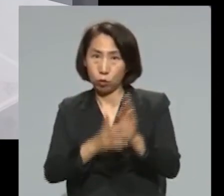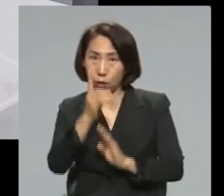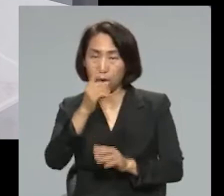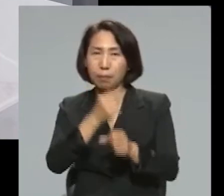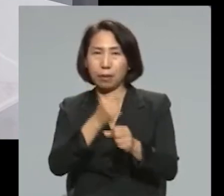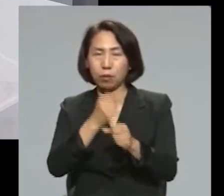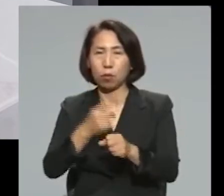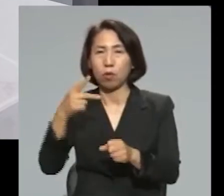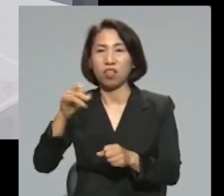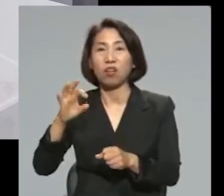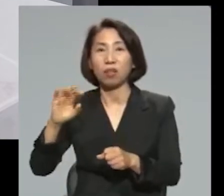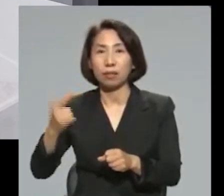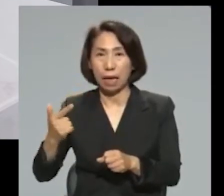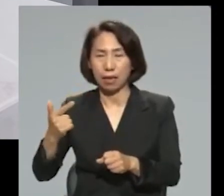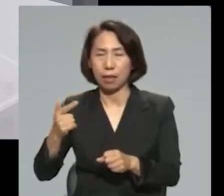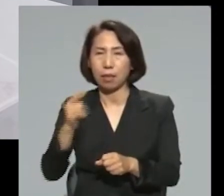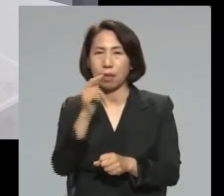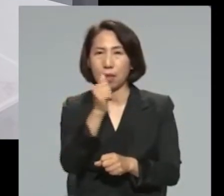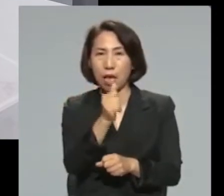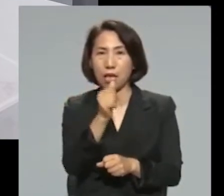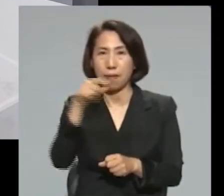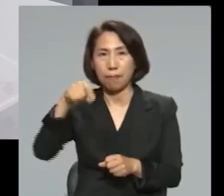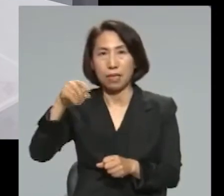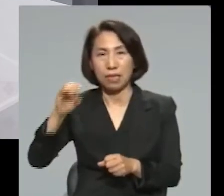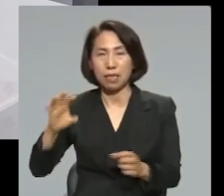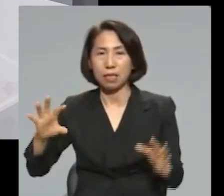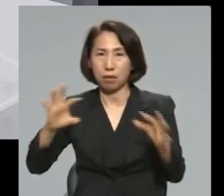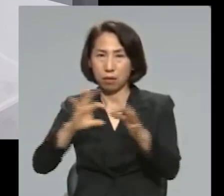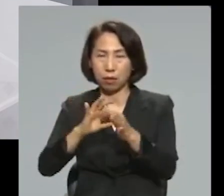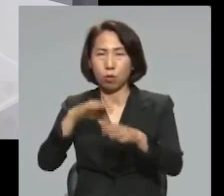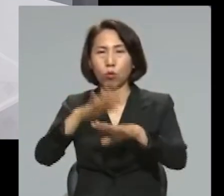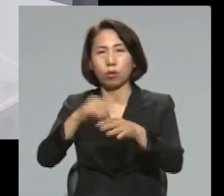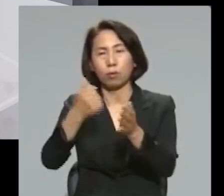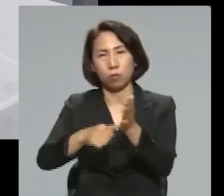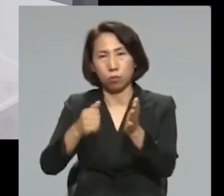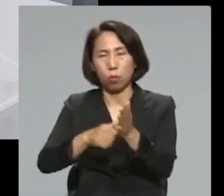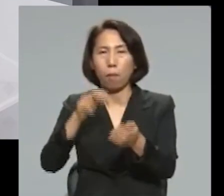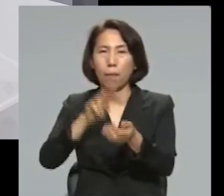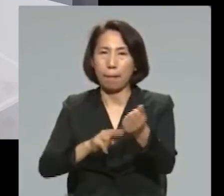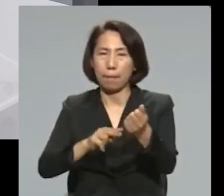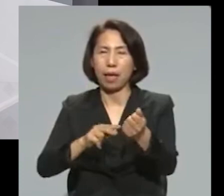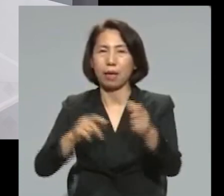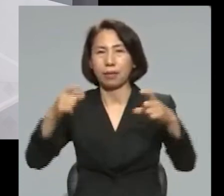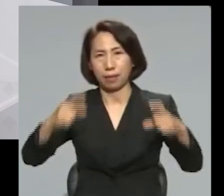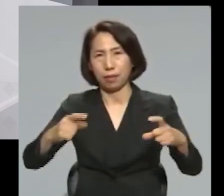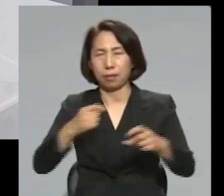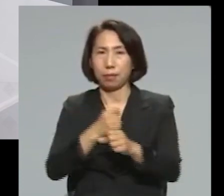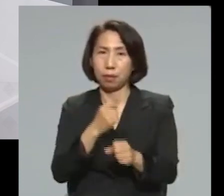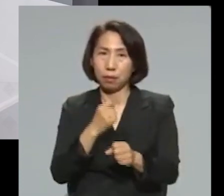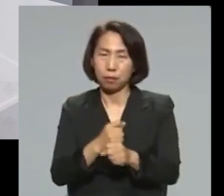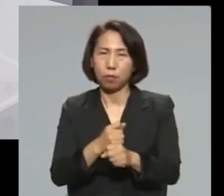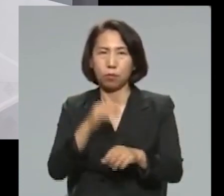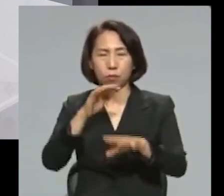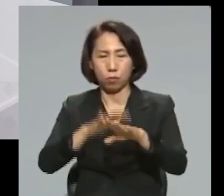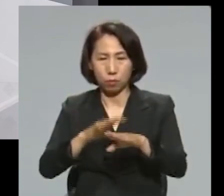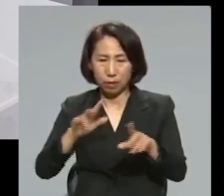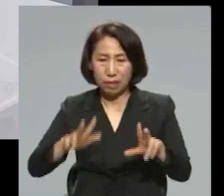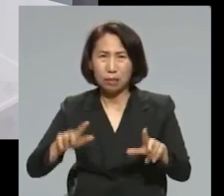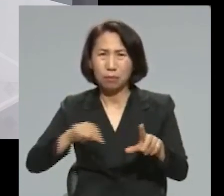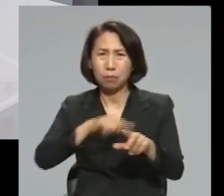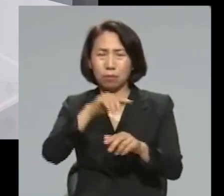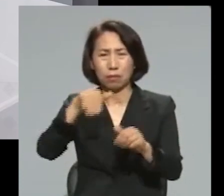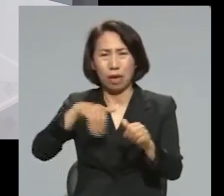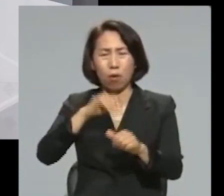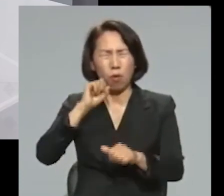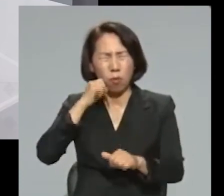APC와 연계하여 농산물 유통, 가공단지 조성, 농촌의 가장 어려운 현실은 인력